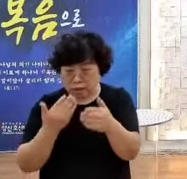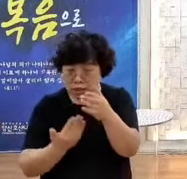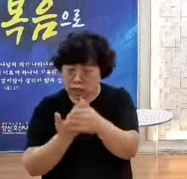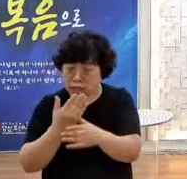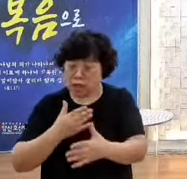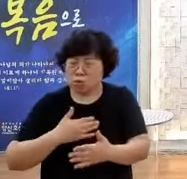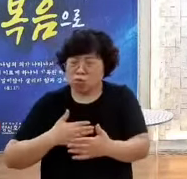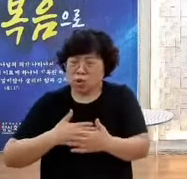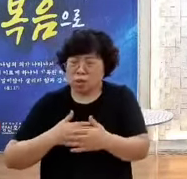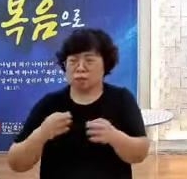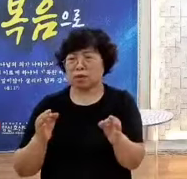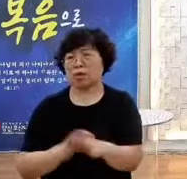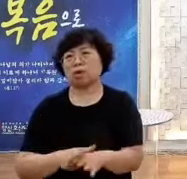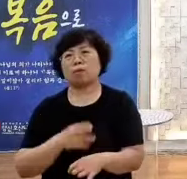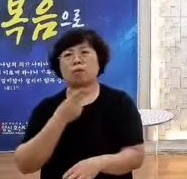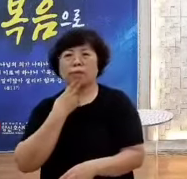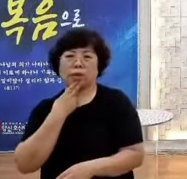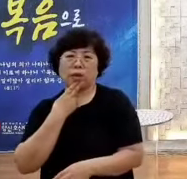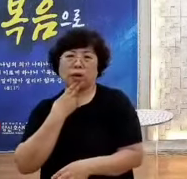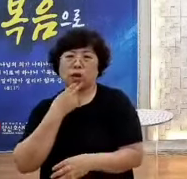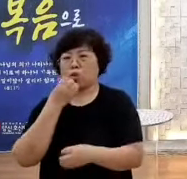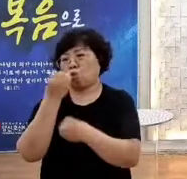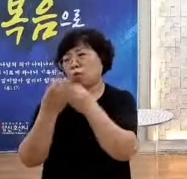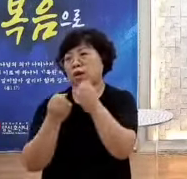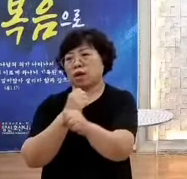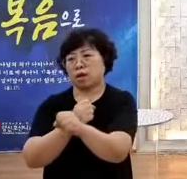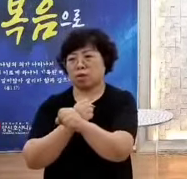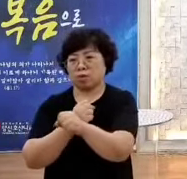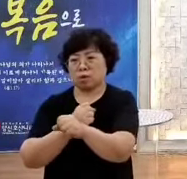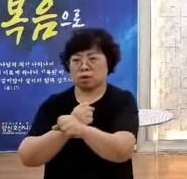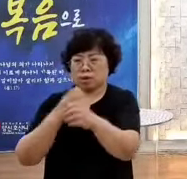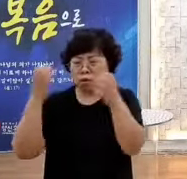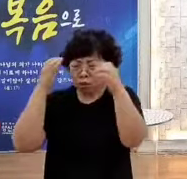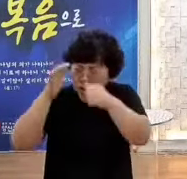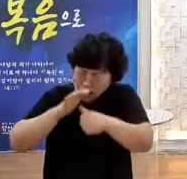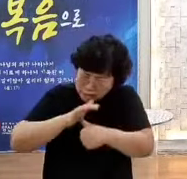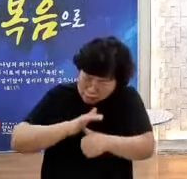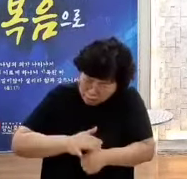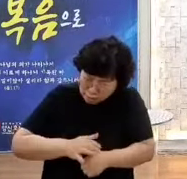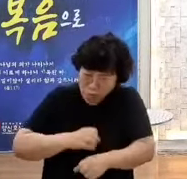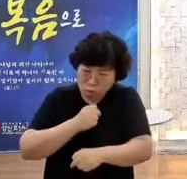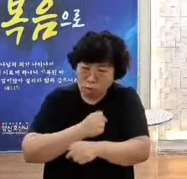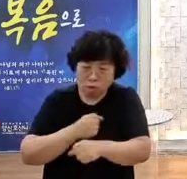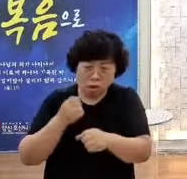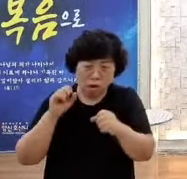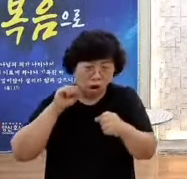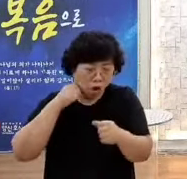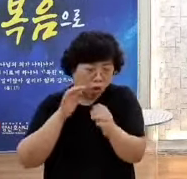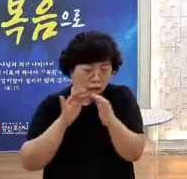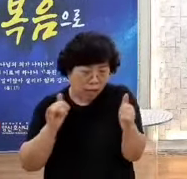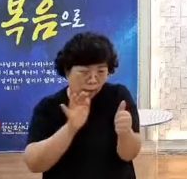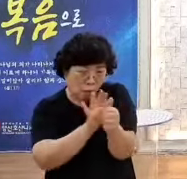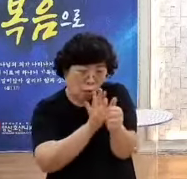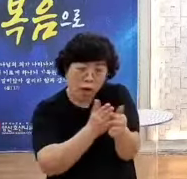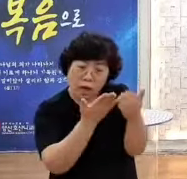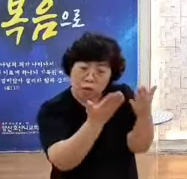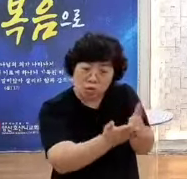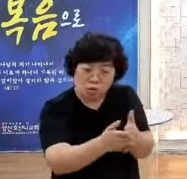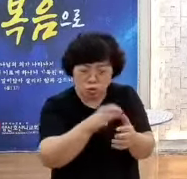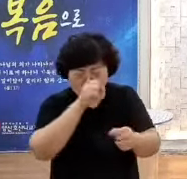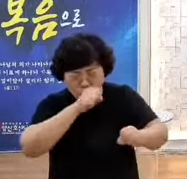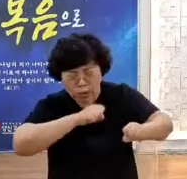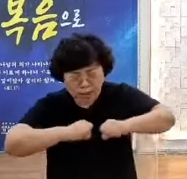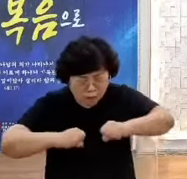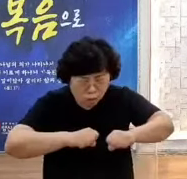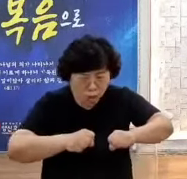내 솔직히 사라지지 않았다. 아무리 고행을 하고 아니면 또 어려운 사람 도와주고 선행을 하고 막 온갖 짓을